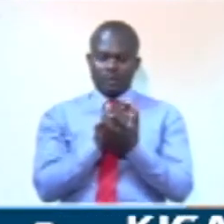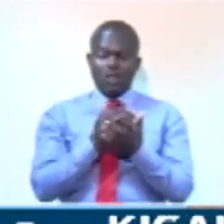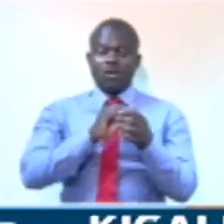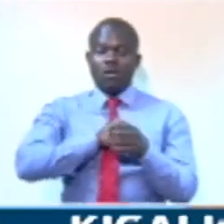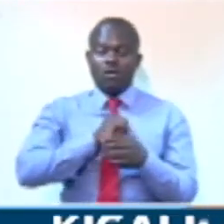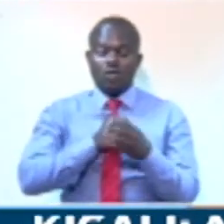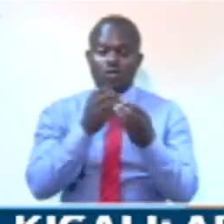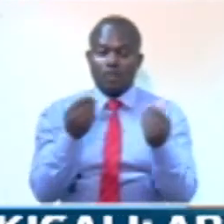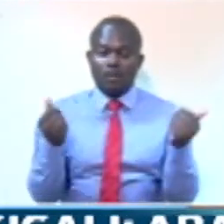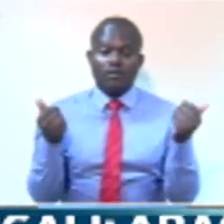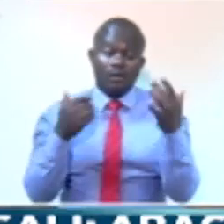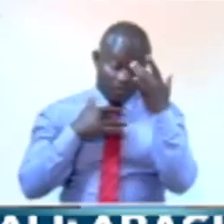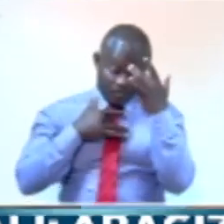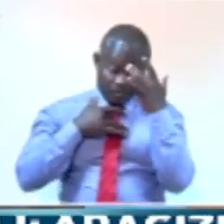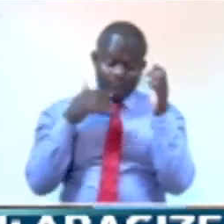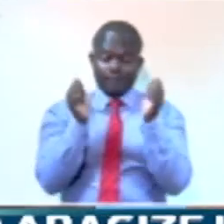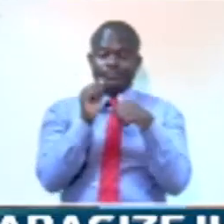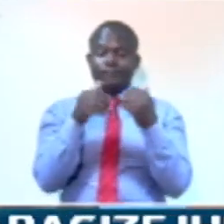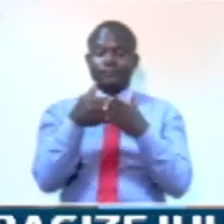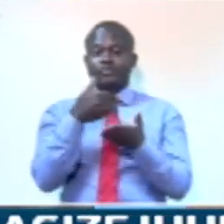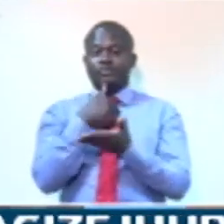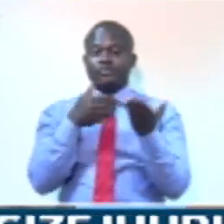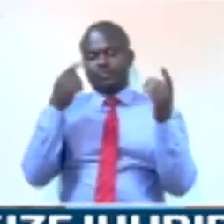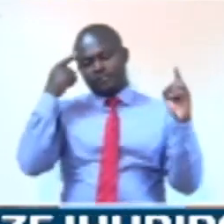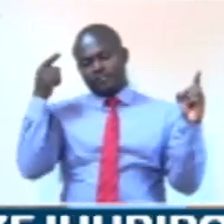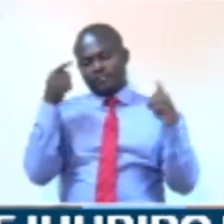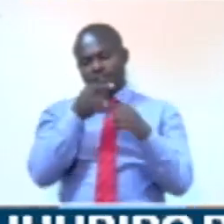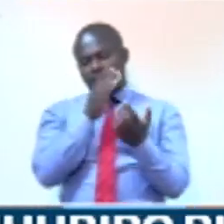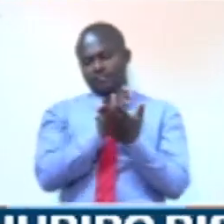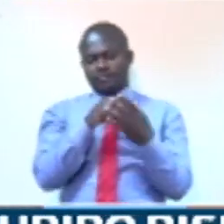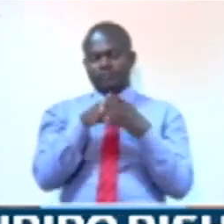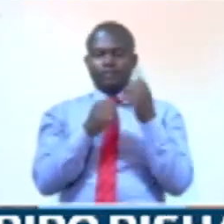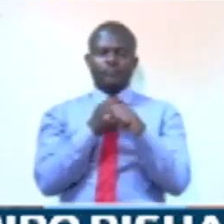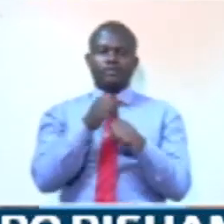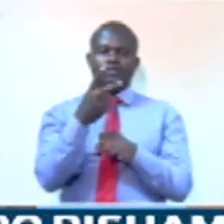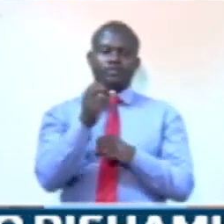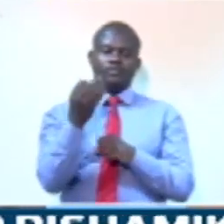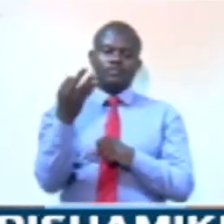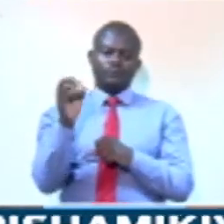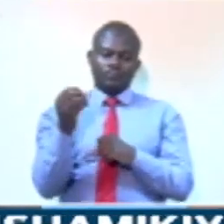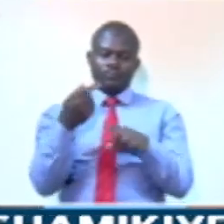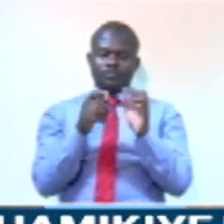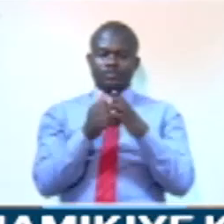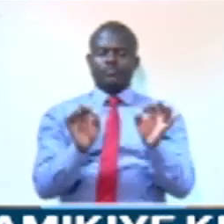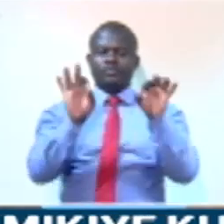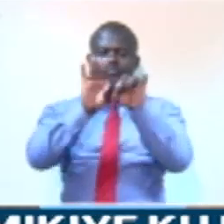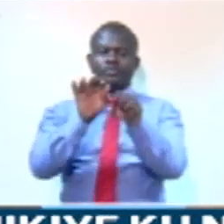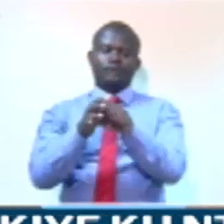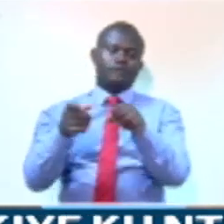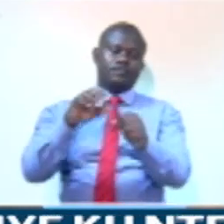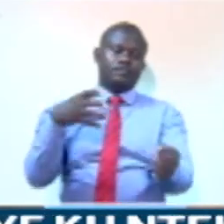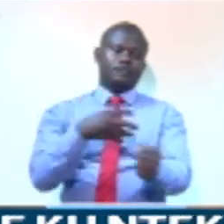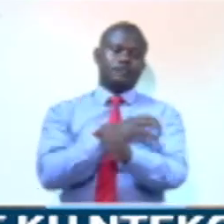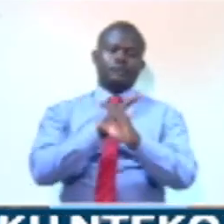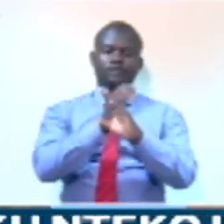dutangiye gushaka urukingo rwa malariya, tukaba twari dufite intego yo kurandura SIDA muri 2030. Birakwiye rero kongera ubushobozi mu kurwanya